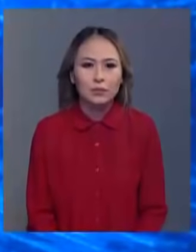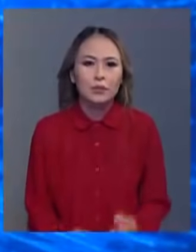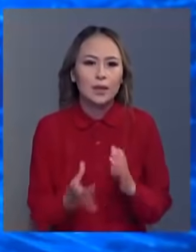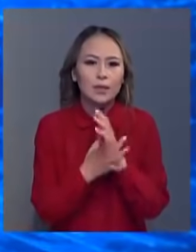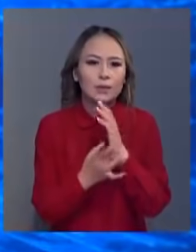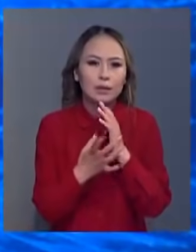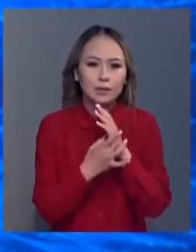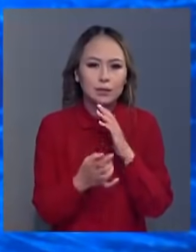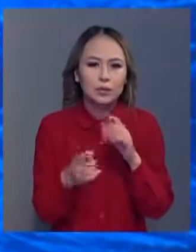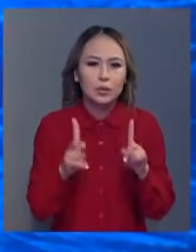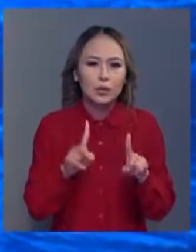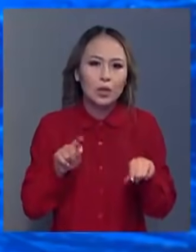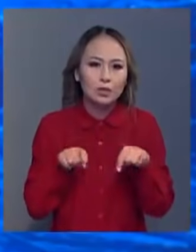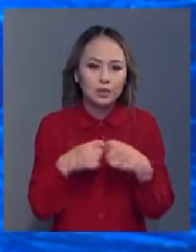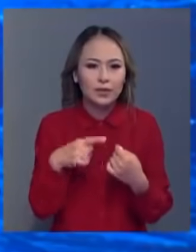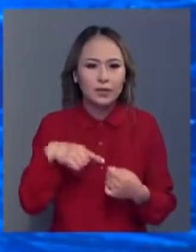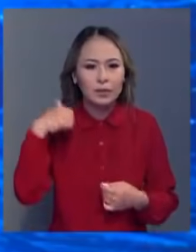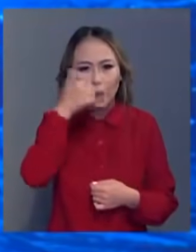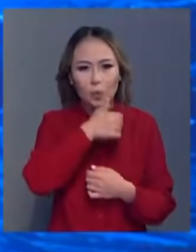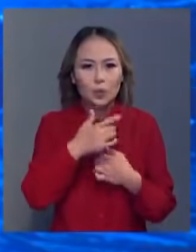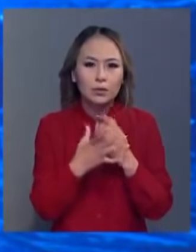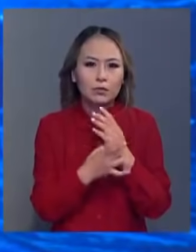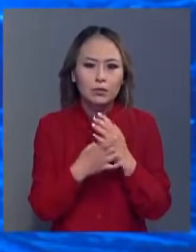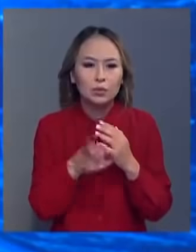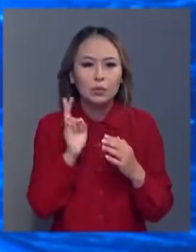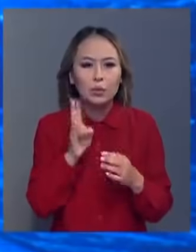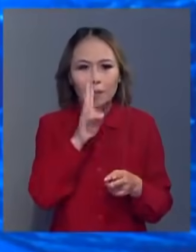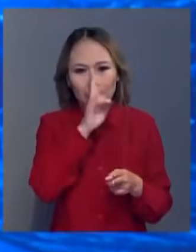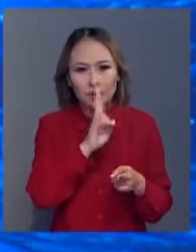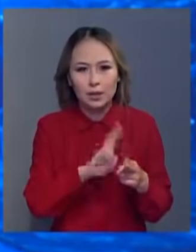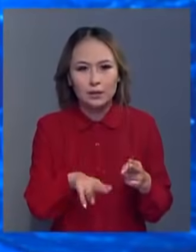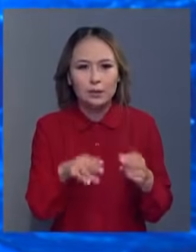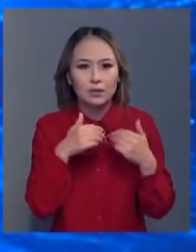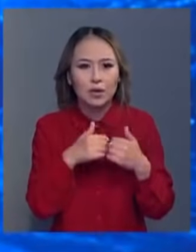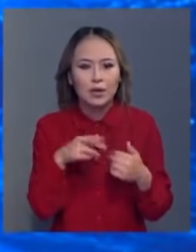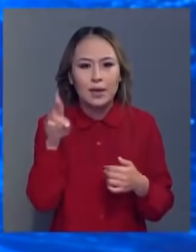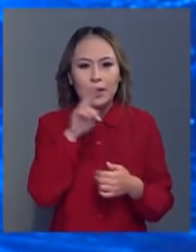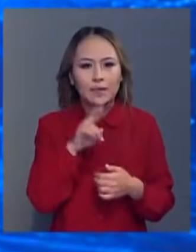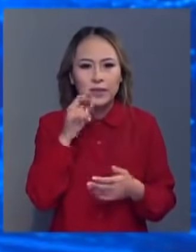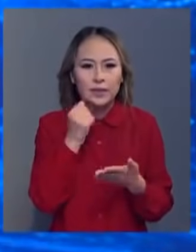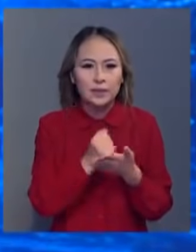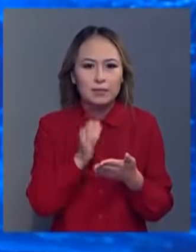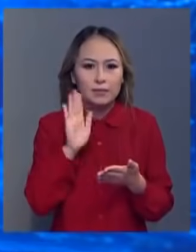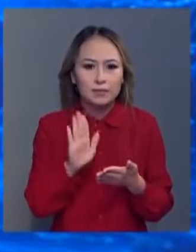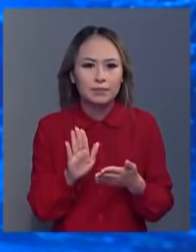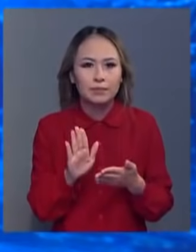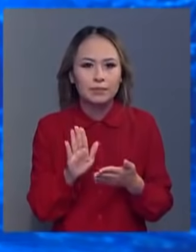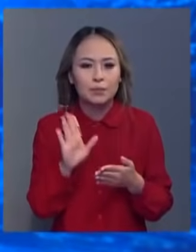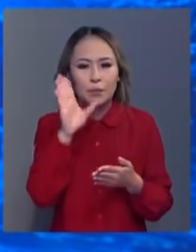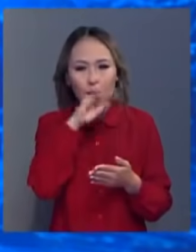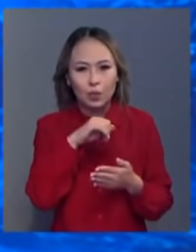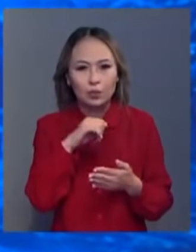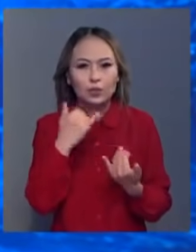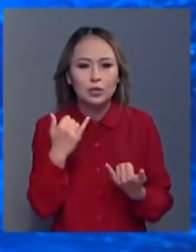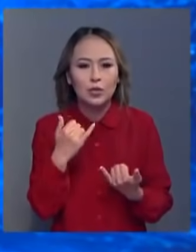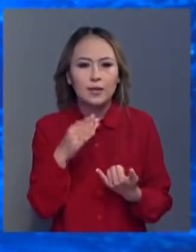ОБТ ережесін бұзып, биыл емтихан тапсыру мүмкіндігінен айырылған түлектер қаңтар айындағы сертификатын пайдаланады. Бұл